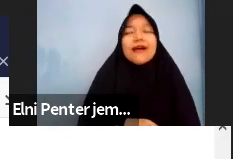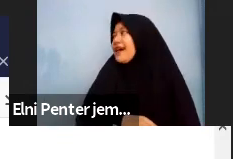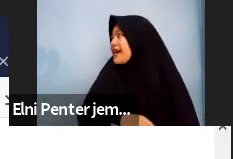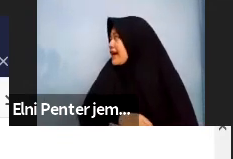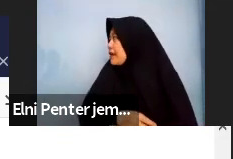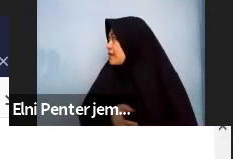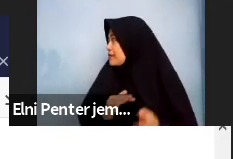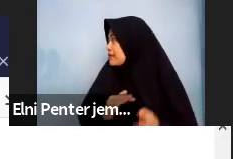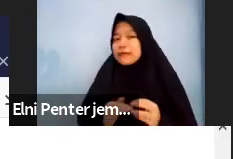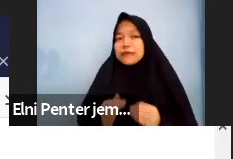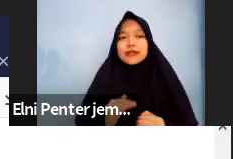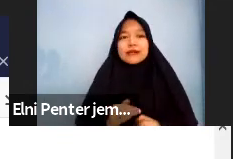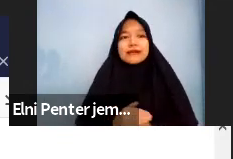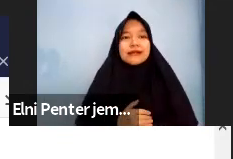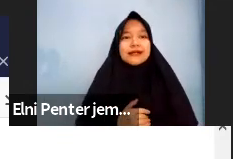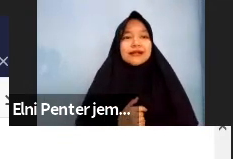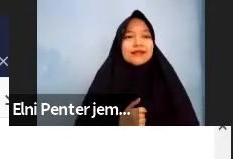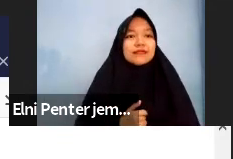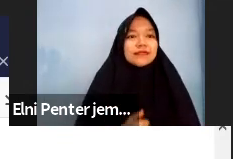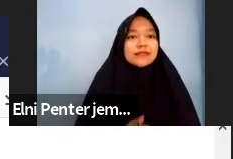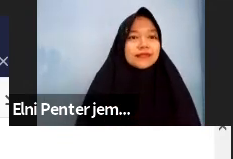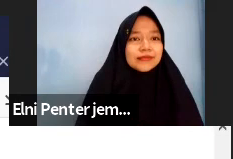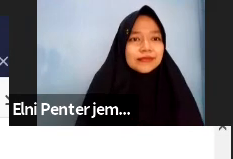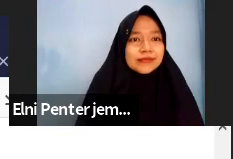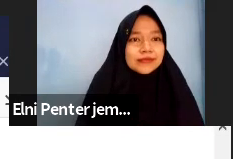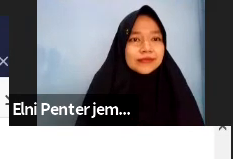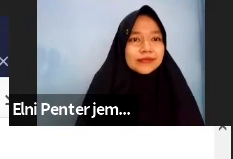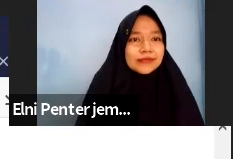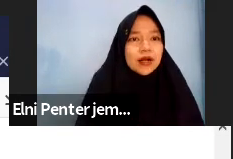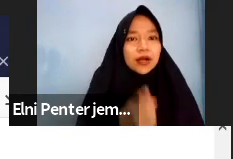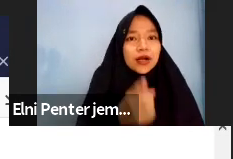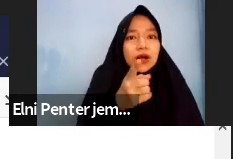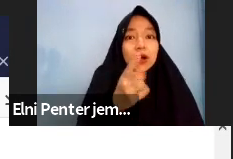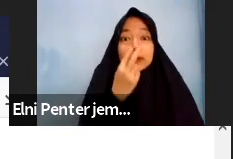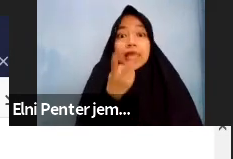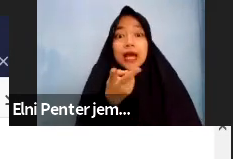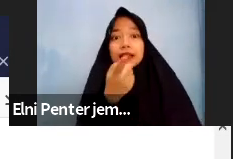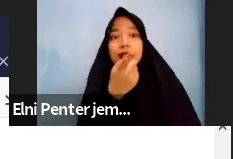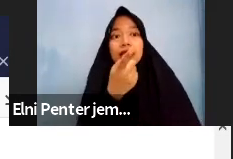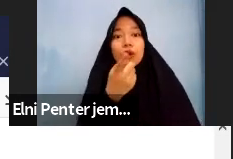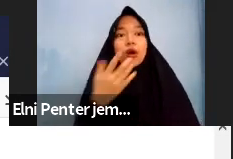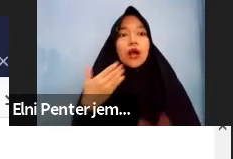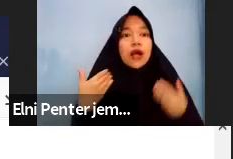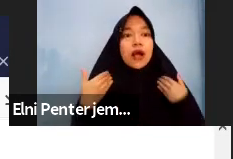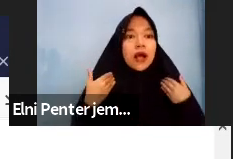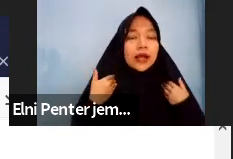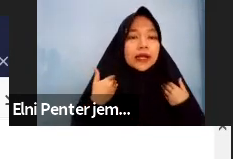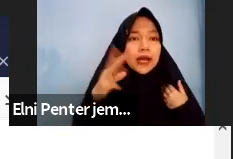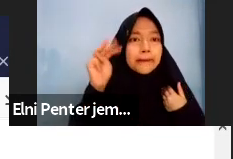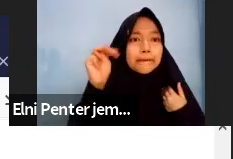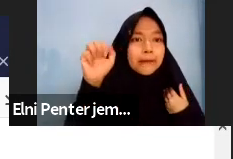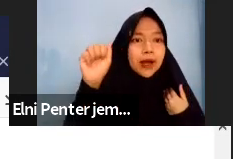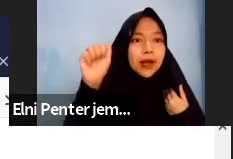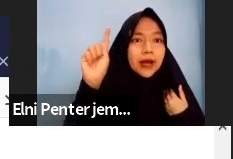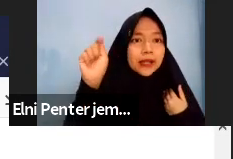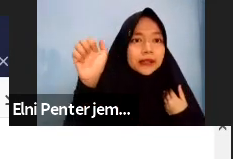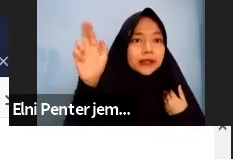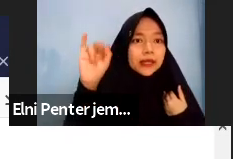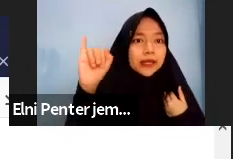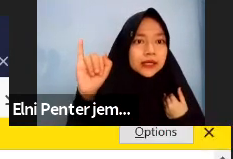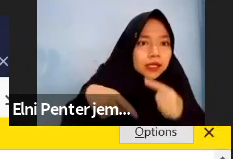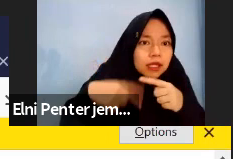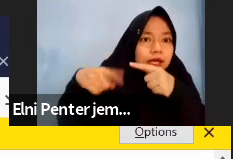Iya betul ini jadi sekitar Netral lalu